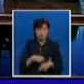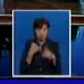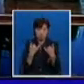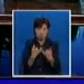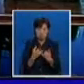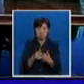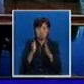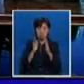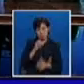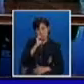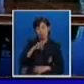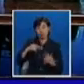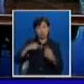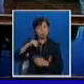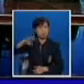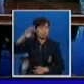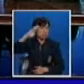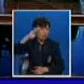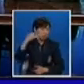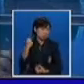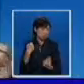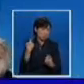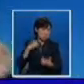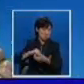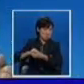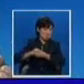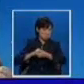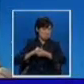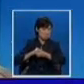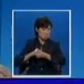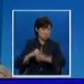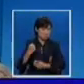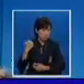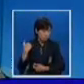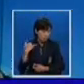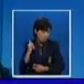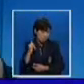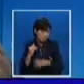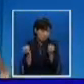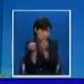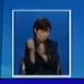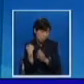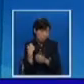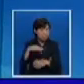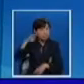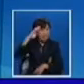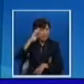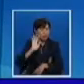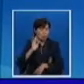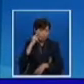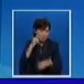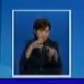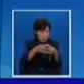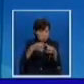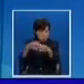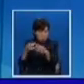เอกภาพหรือเปล่ามีการคบเกลียวกันอยู่ระหว่างกลุ่มนู้นกลุ่มนี้ภายในกองทัพหรือเปล่าตรงนี้ข้อเ